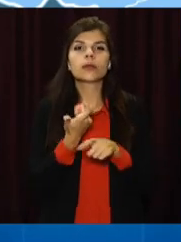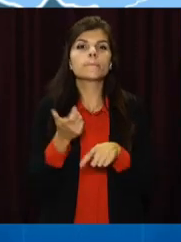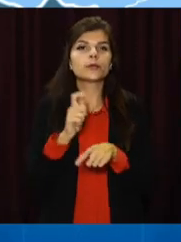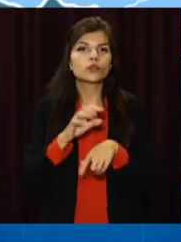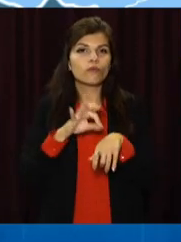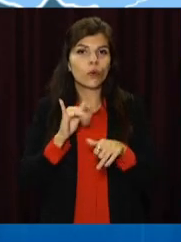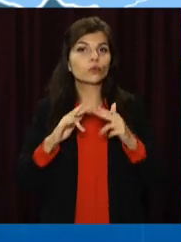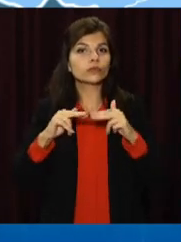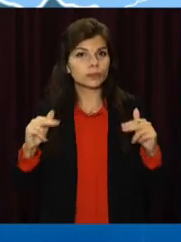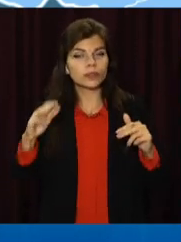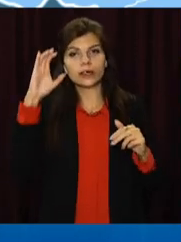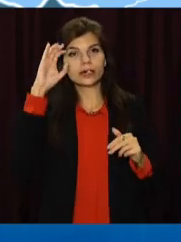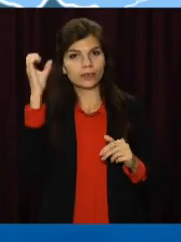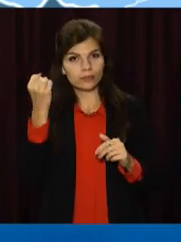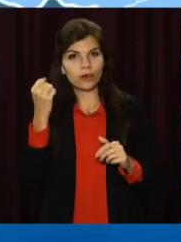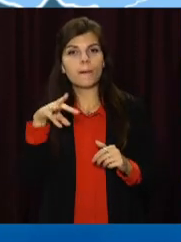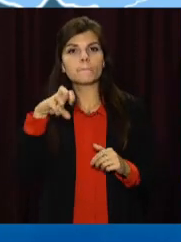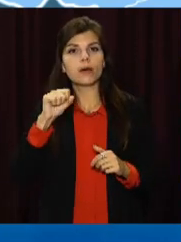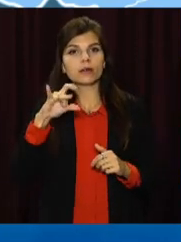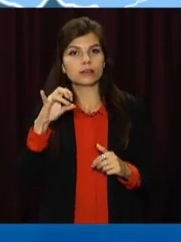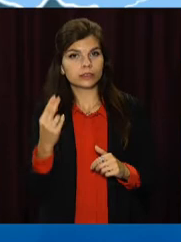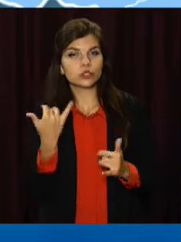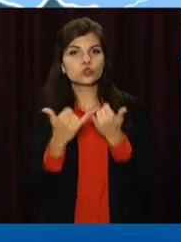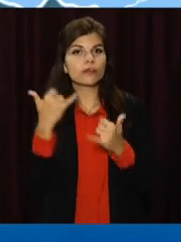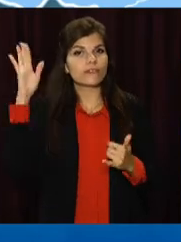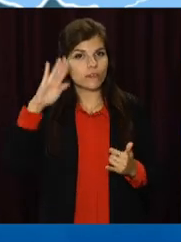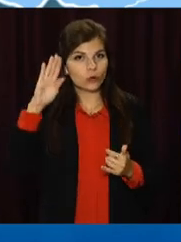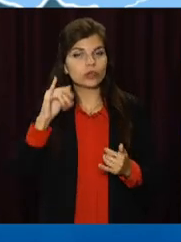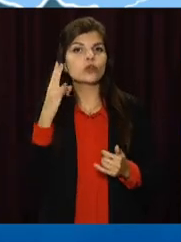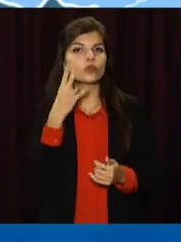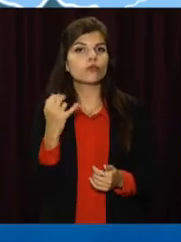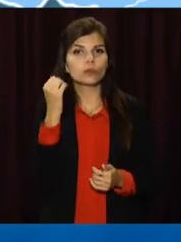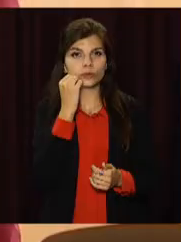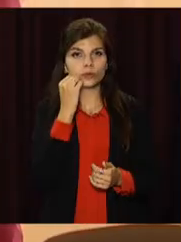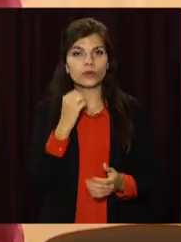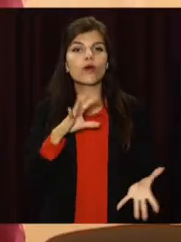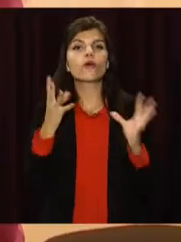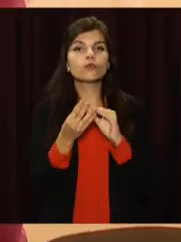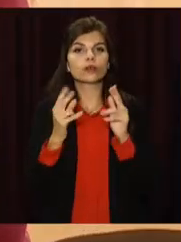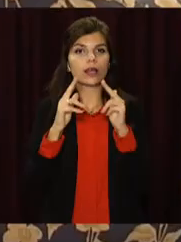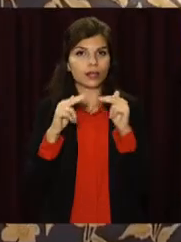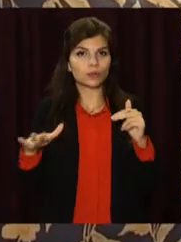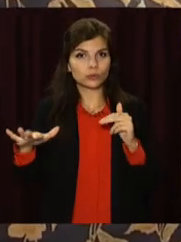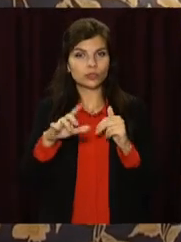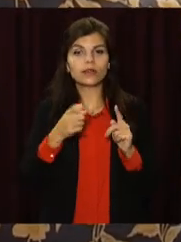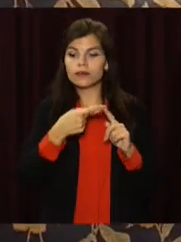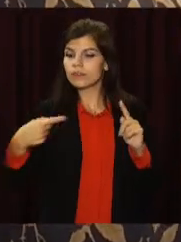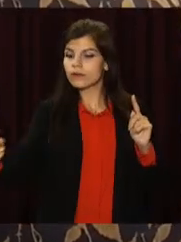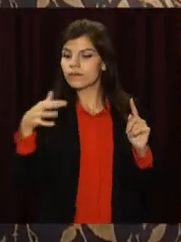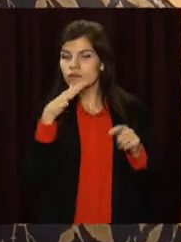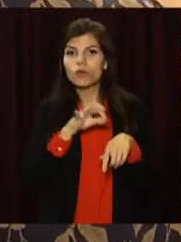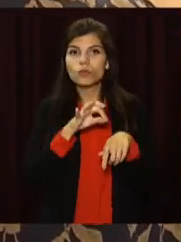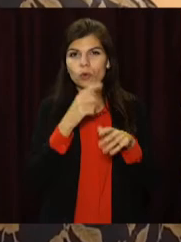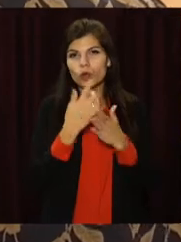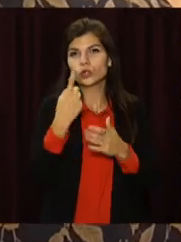Більшість хворих у Дніпрі, Кривому Розі, Марганці, Жовтих Водах та Новомосковську. Загалом на Дніпропетровщині за весь час пандемії